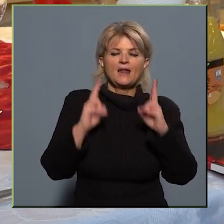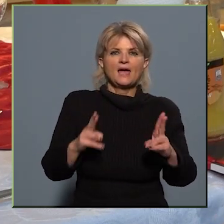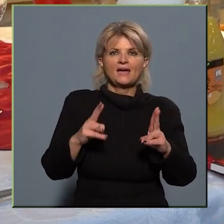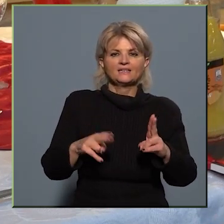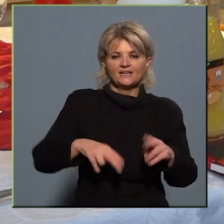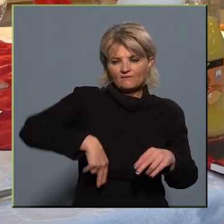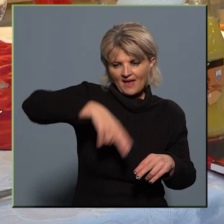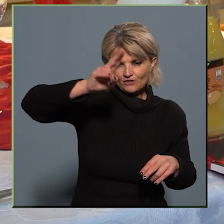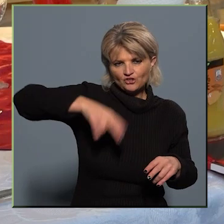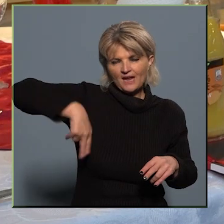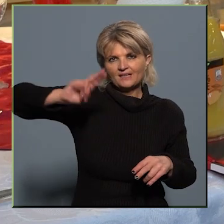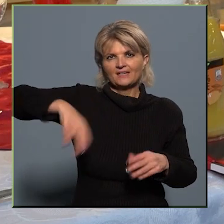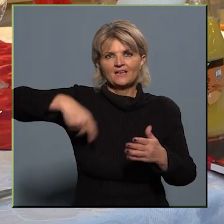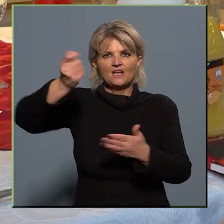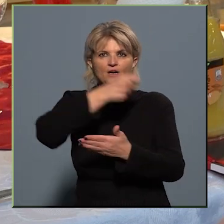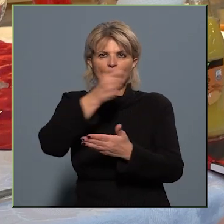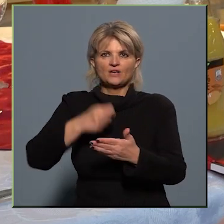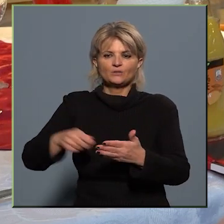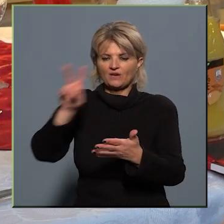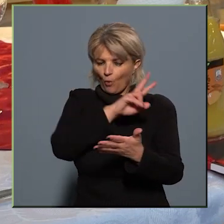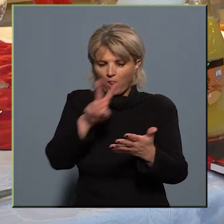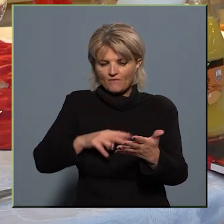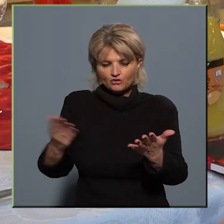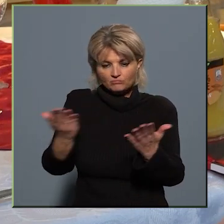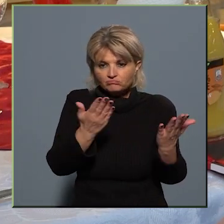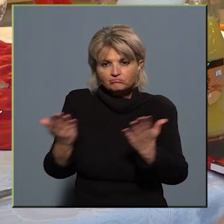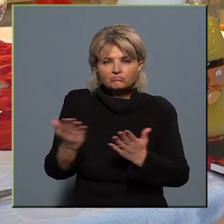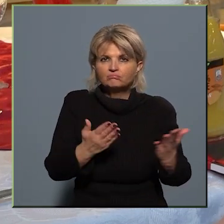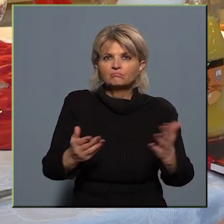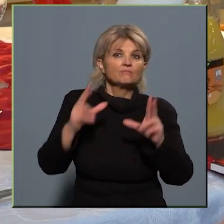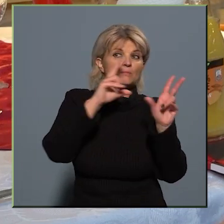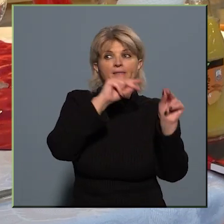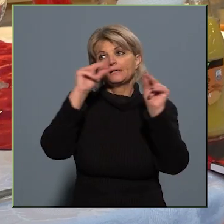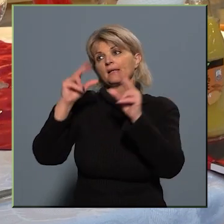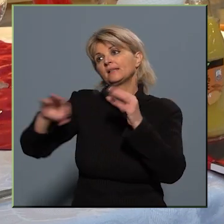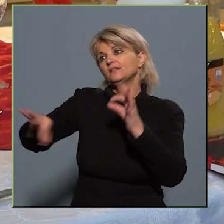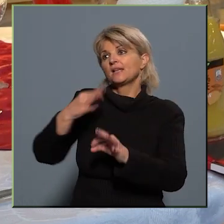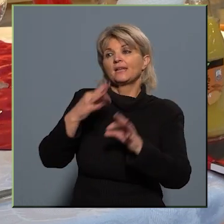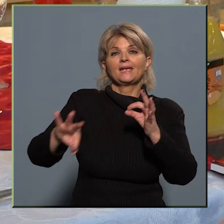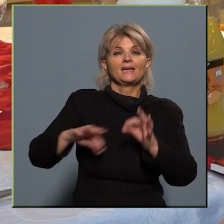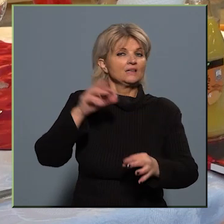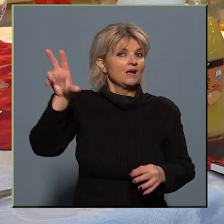festeni, rajzolni, lehetett olvasni, beszélgetni, zenét hallgatni. Ilyen kisebb